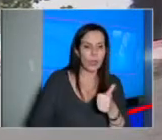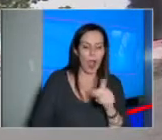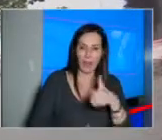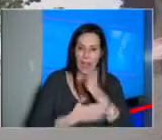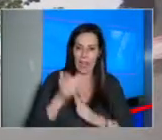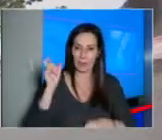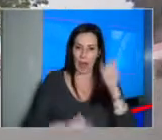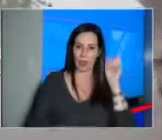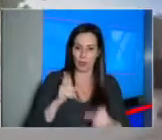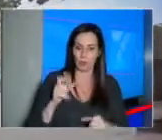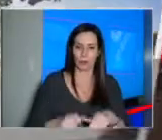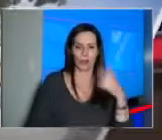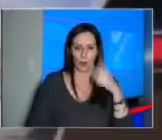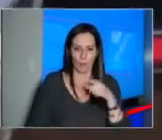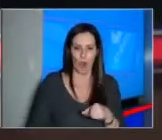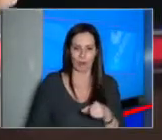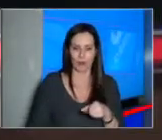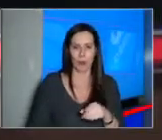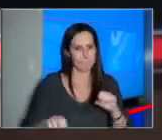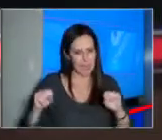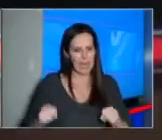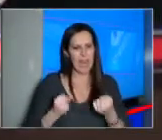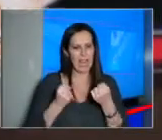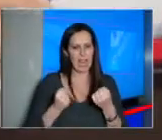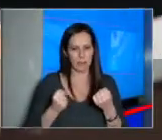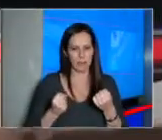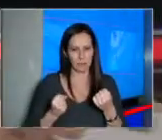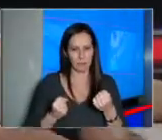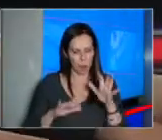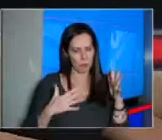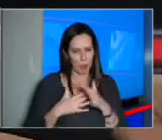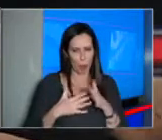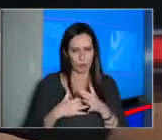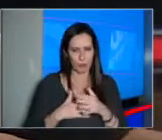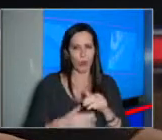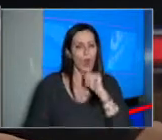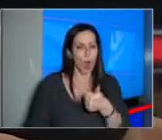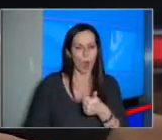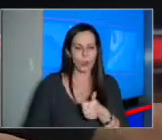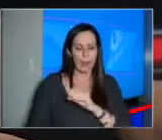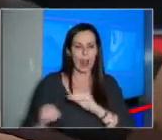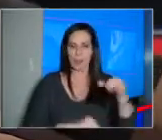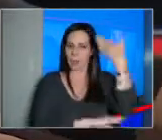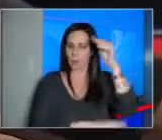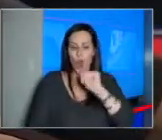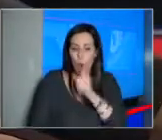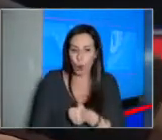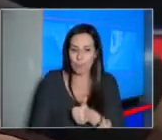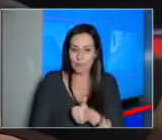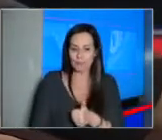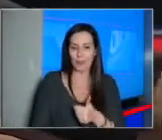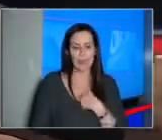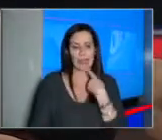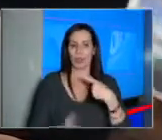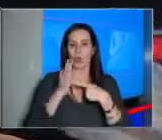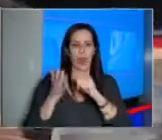חלק מהאנשים, שכמובן הם פעילים, רדיקליים, מאוד ביקורתיים, גם לא רוצים להעביר את הדברים האלה למדינה, כי אני אתן